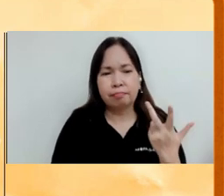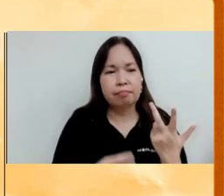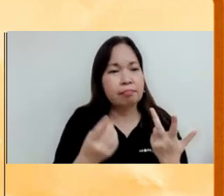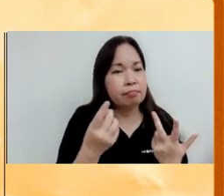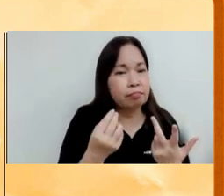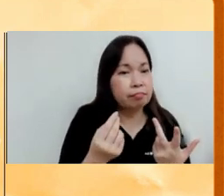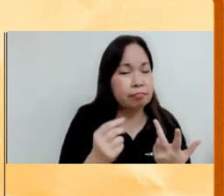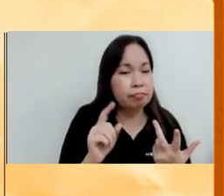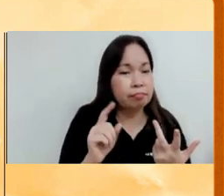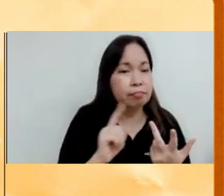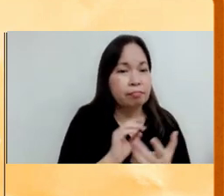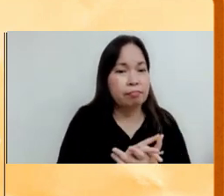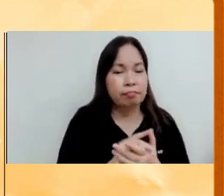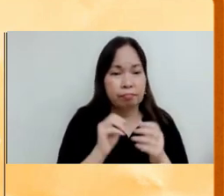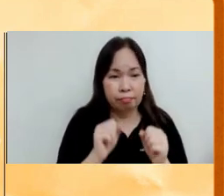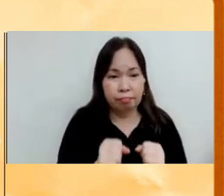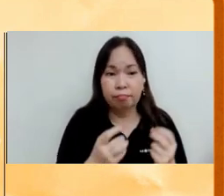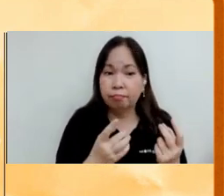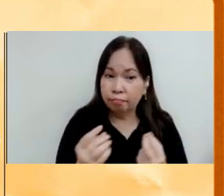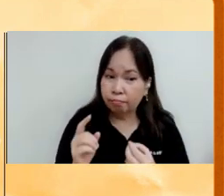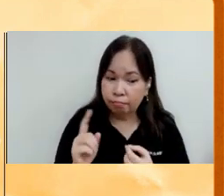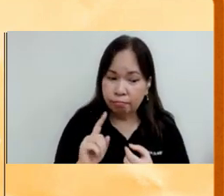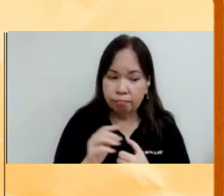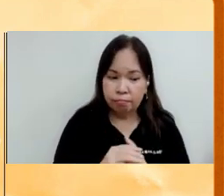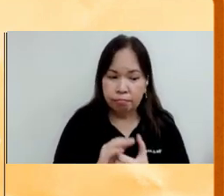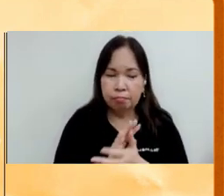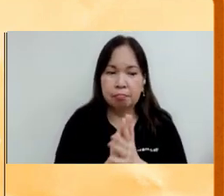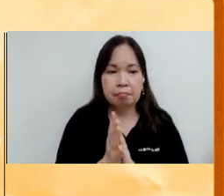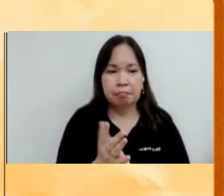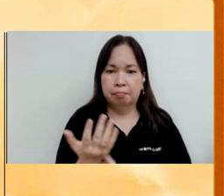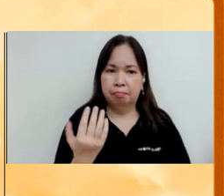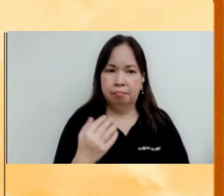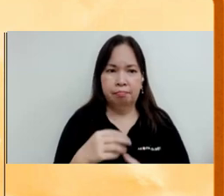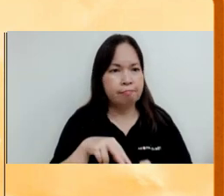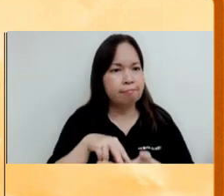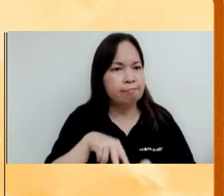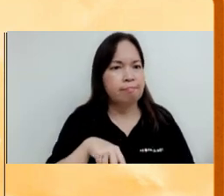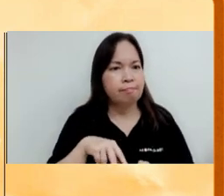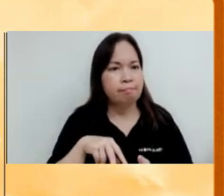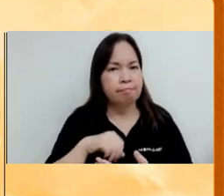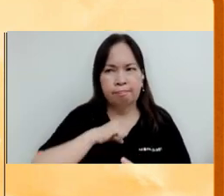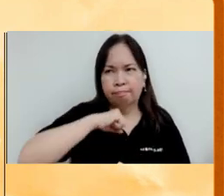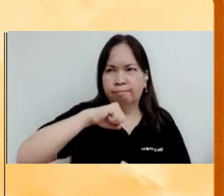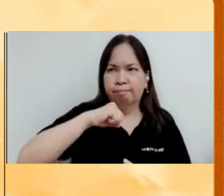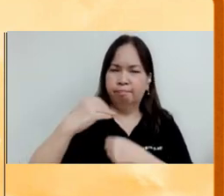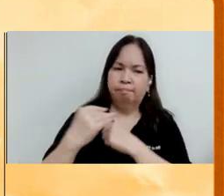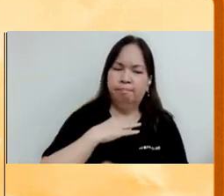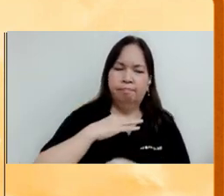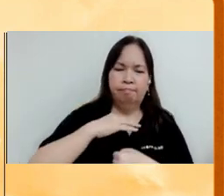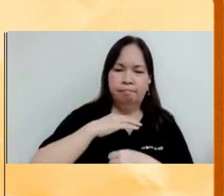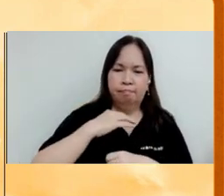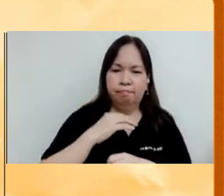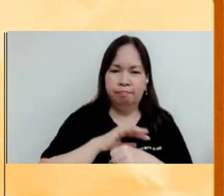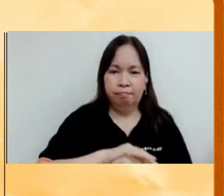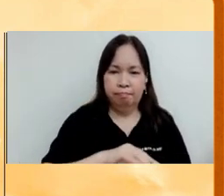maaaring gawin upang patatagin ang iyong sarili sa stress? Paano mo pwedeng tulungan sarili mo sa mga panahon